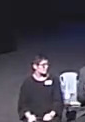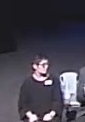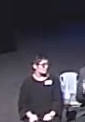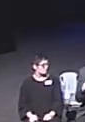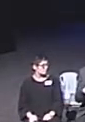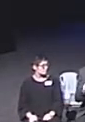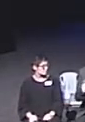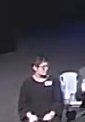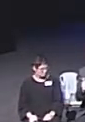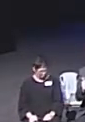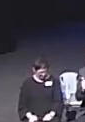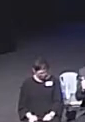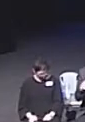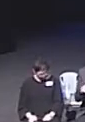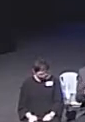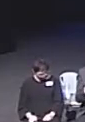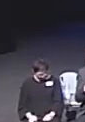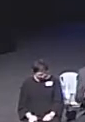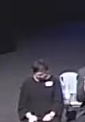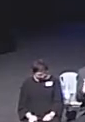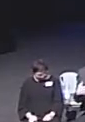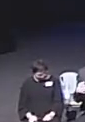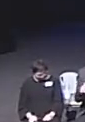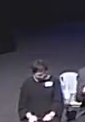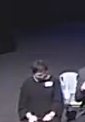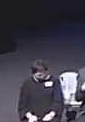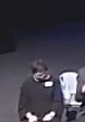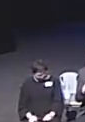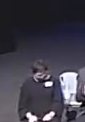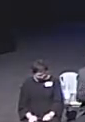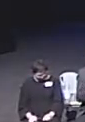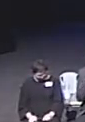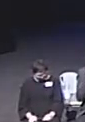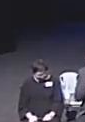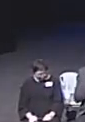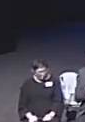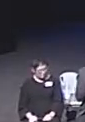Ja 9. Tämä on englanninkielinen ryhmä ollut, mutta mä sain tämän suomeksi.